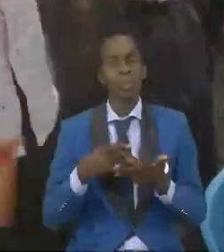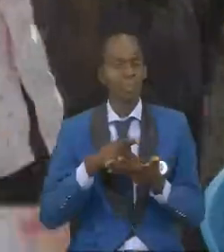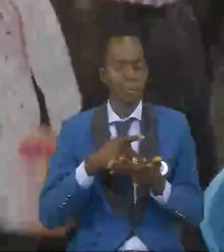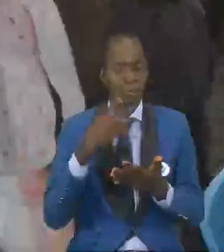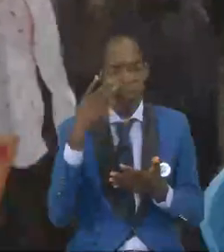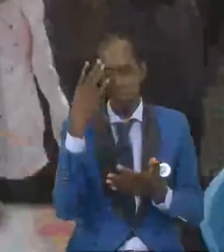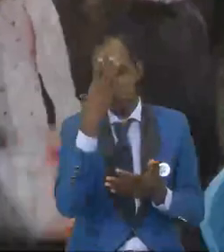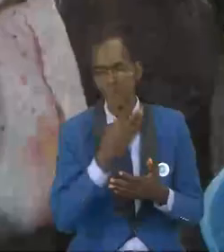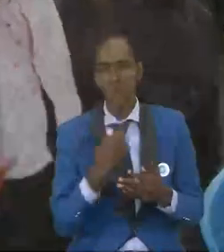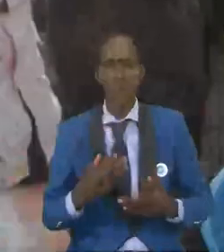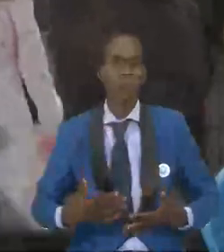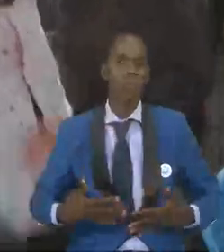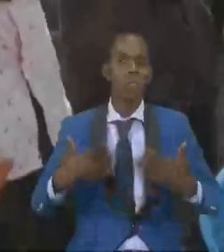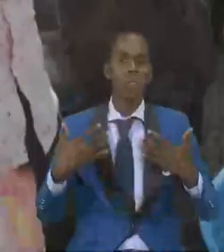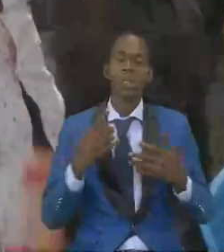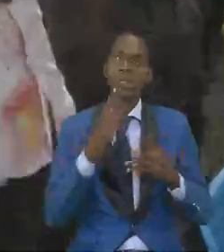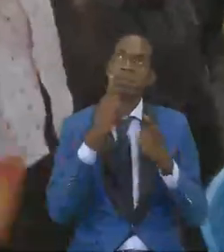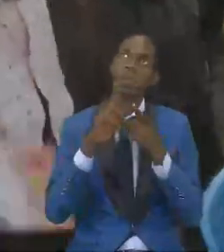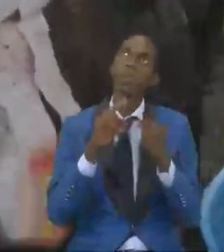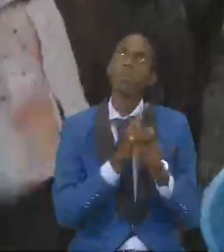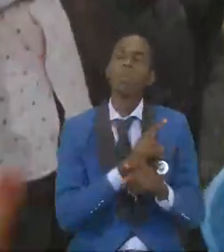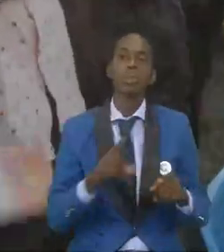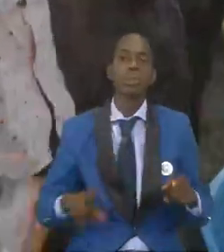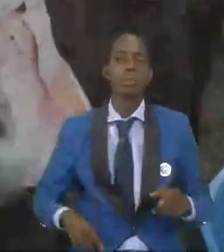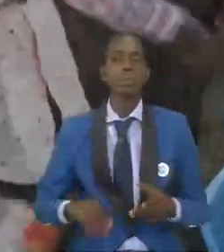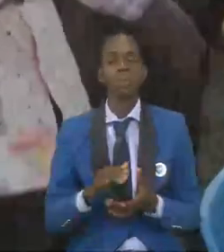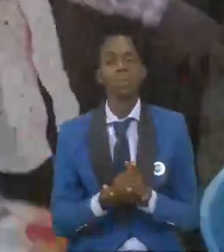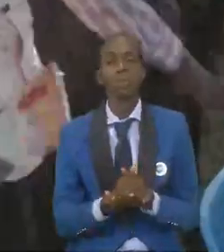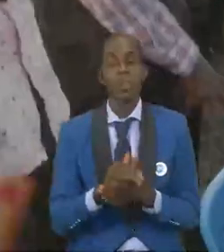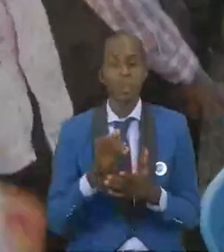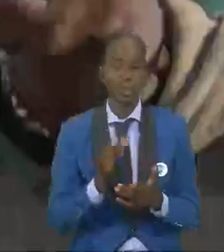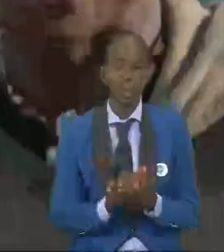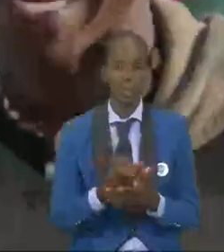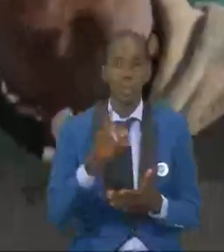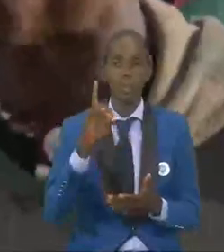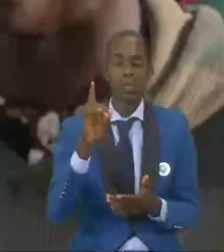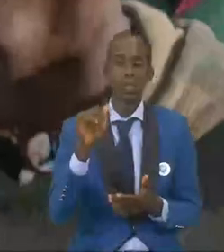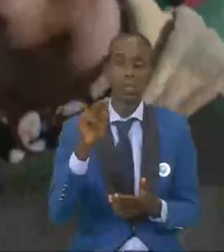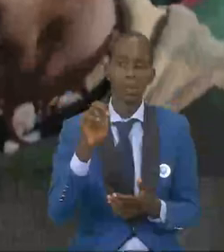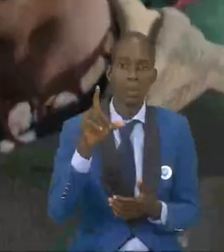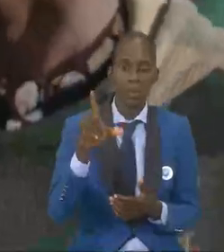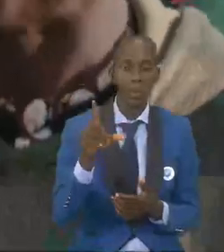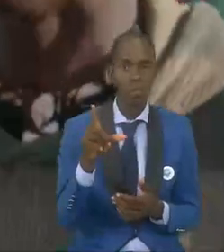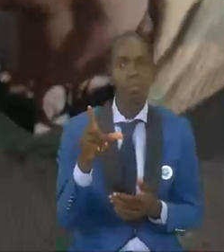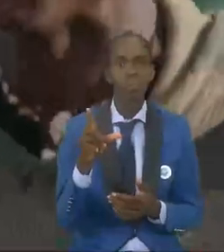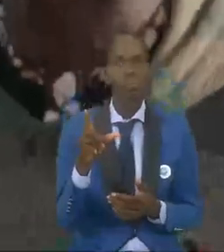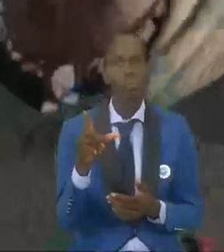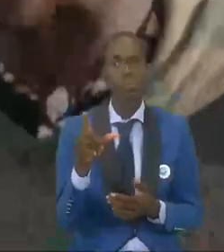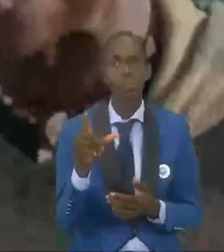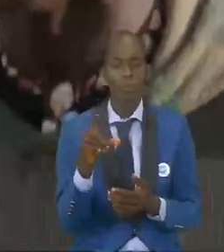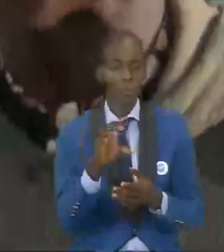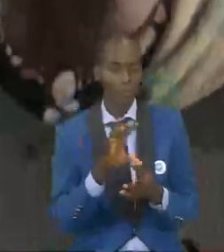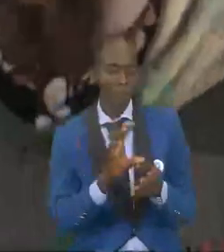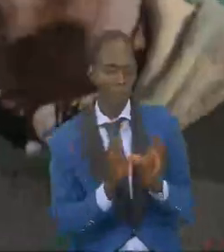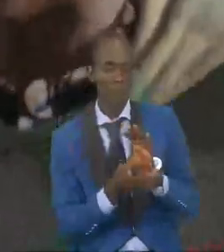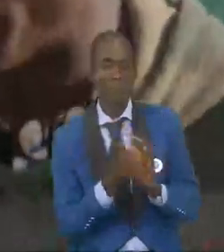une vie sainte il vit juste une belle vie par le Seigneur